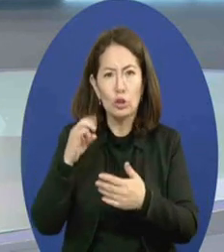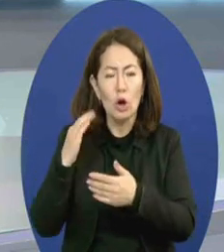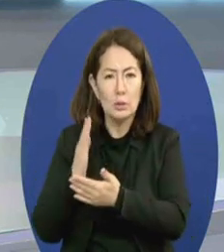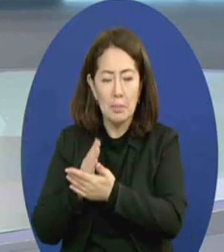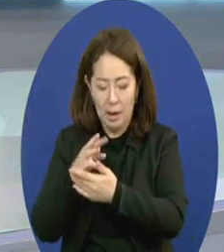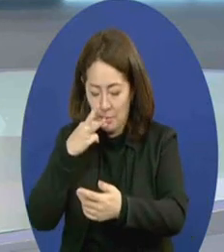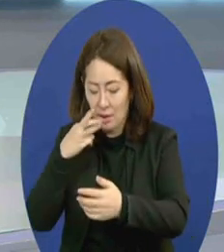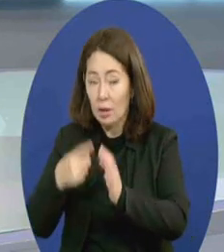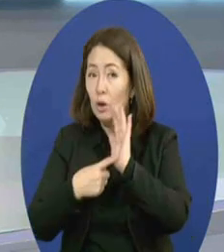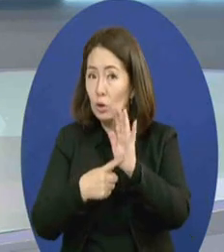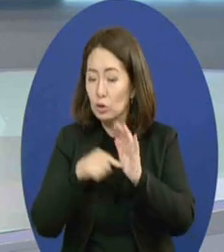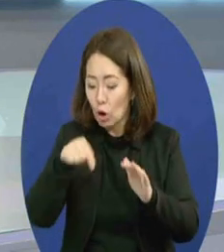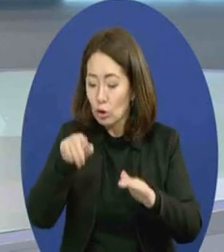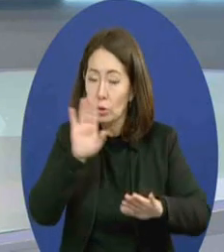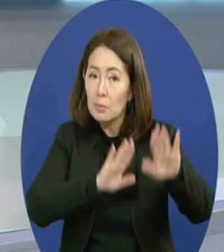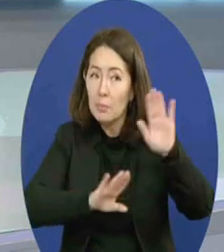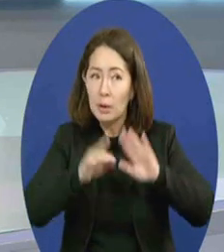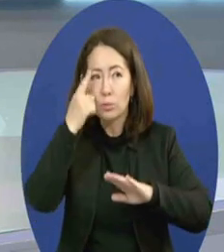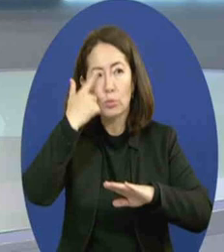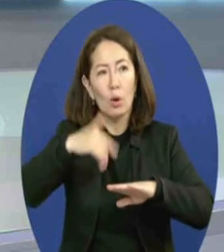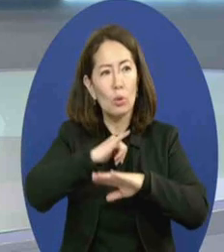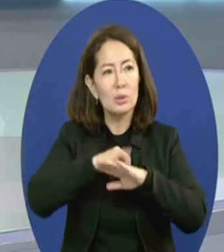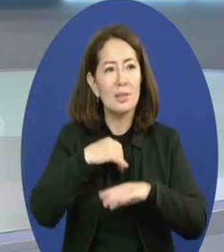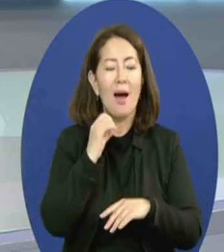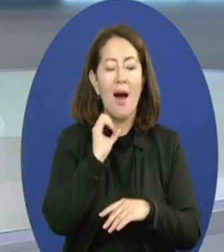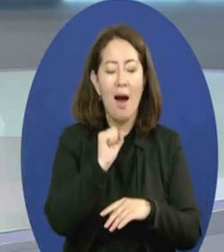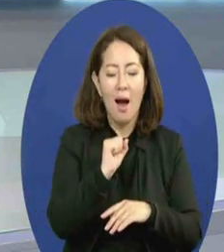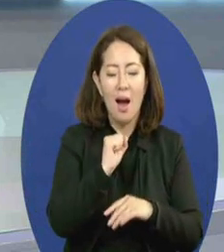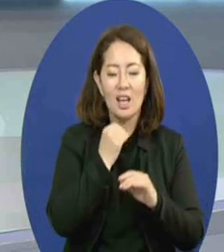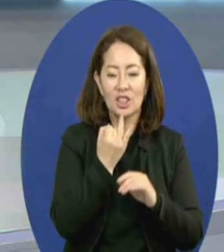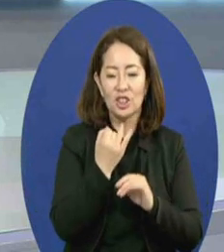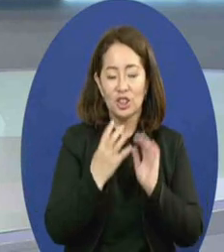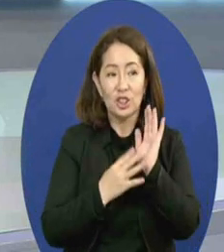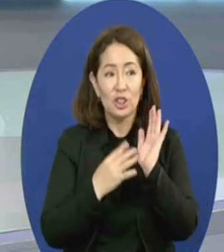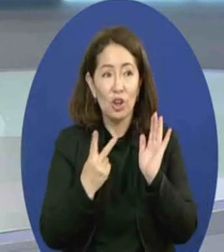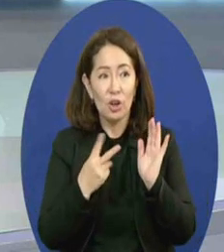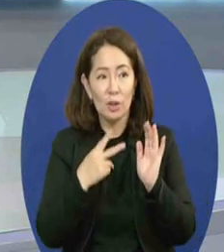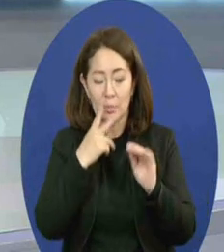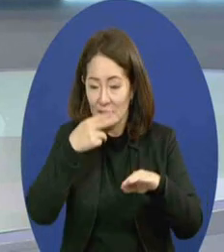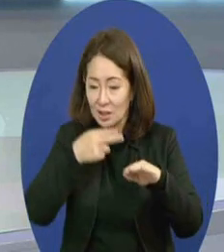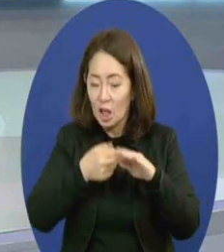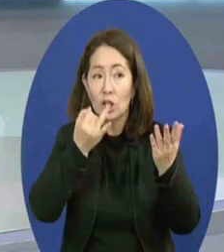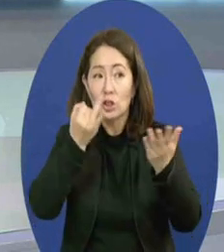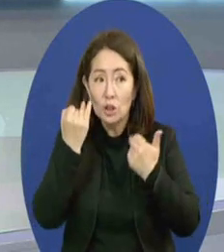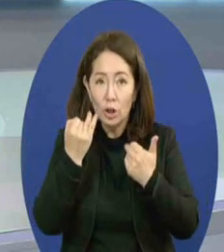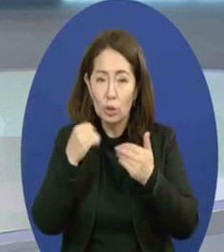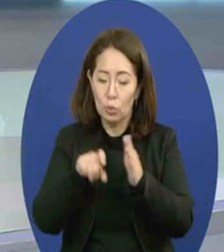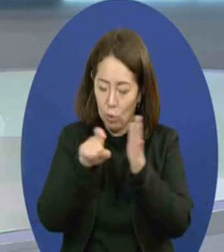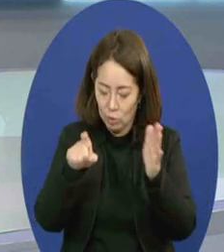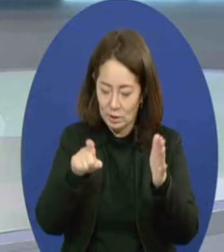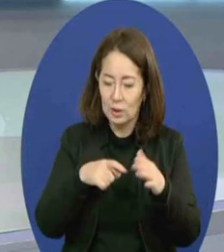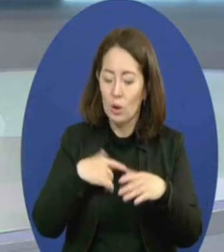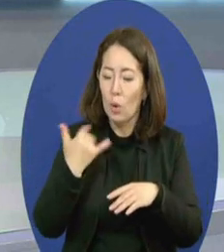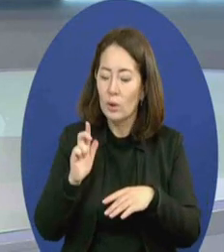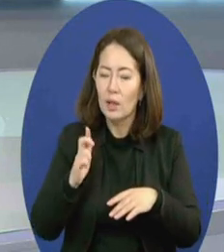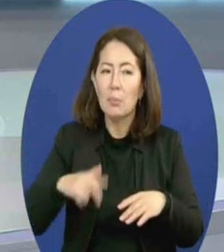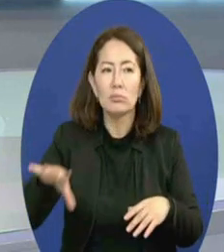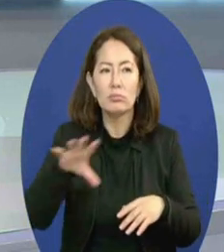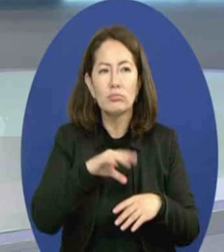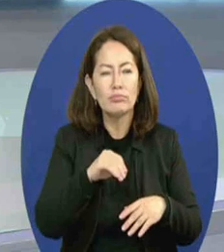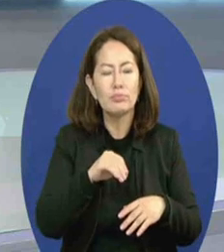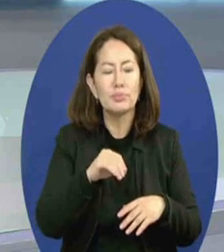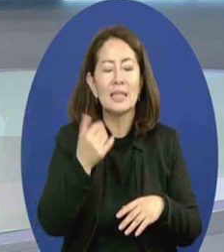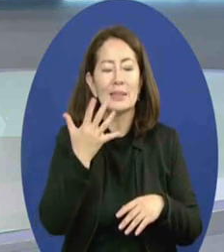мэдээллээ. Өнөөдрийн байдлаар улсын хэмжээнд АИ-92 автобензины 7 хоногийн нийслэлийн хэмжээнд 5 хоногийн нөөцтэй